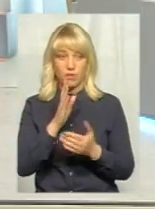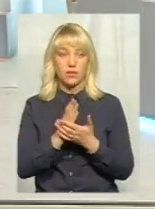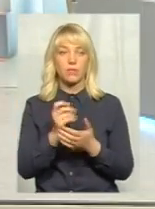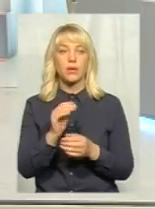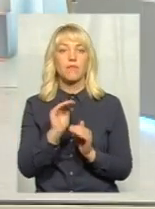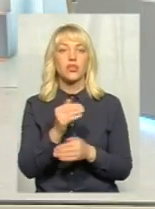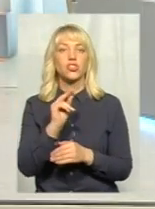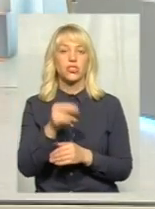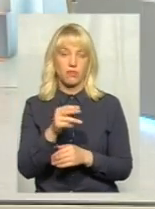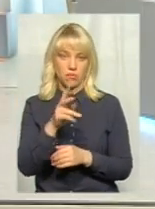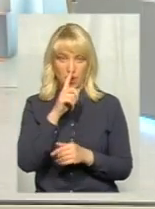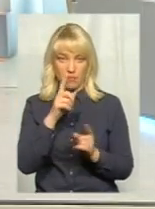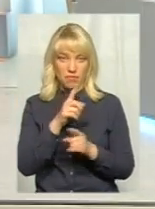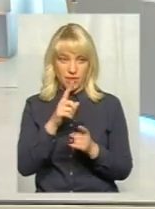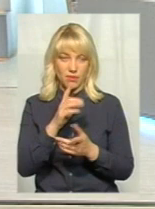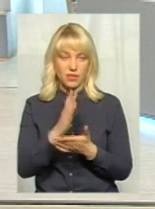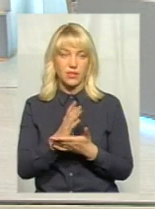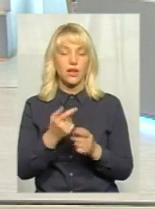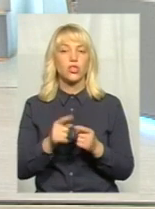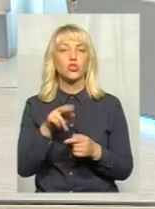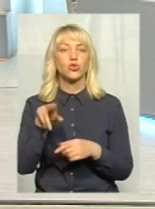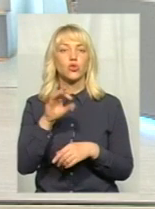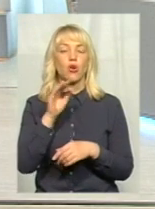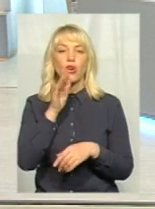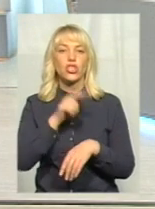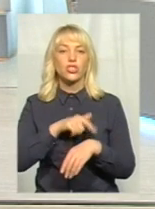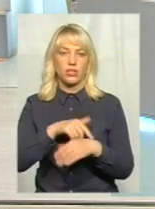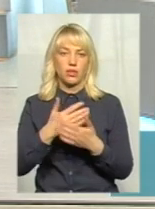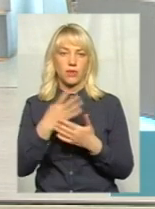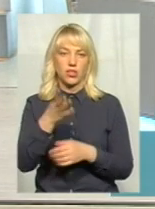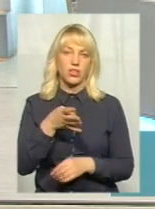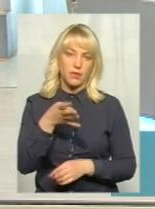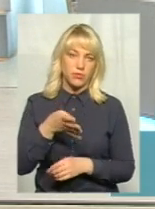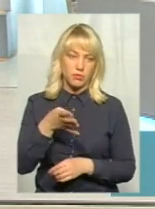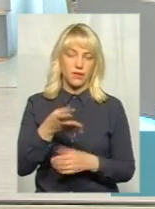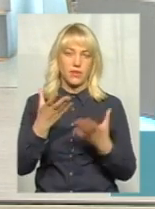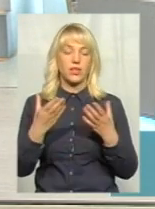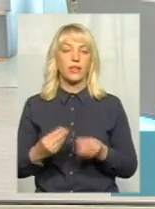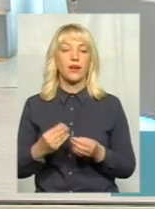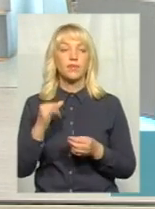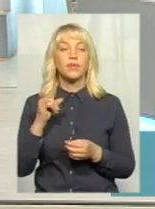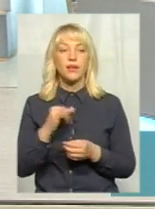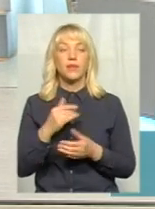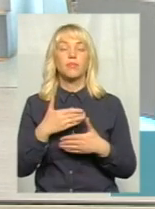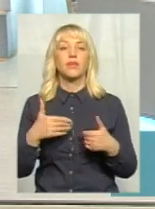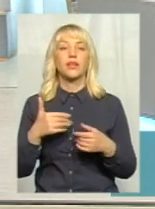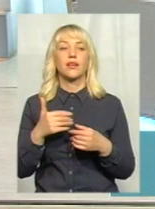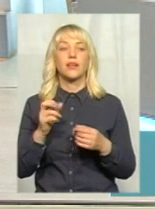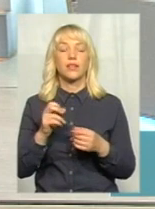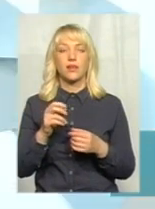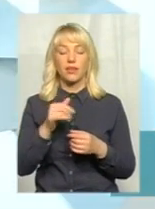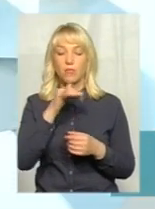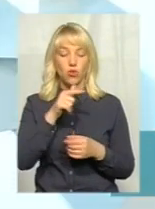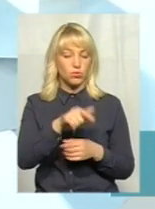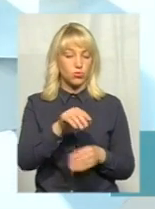нижче мінімальною, але в смислі в еквіваленті часу, там на півдня робочого. І ми як і ті не можемо